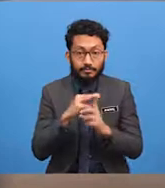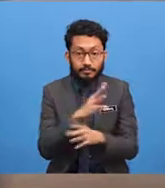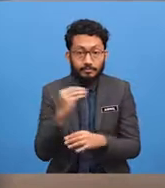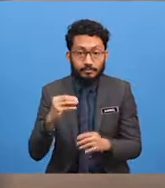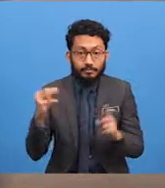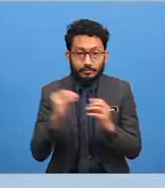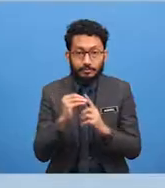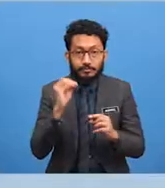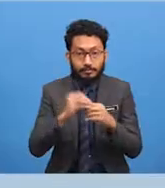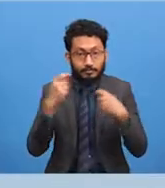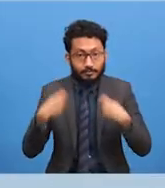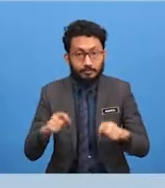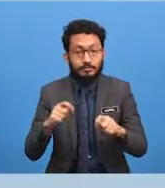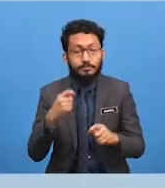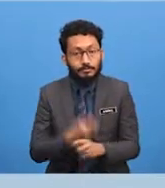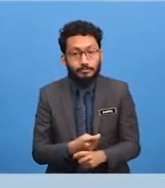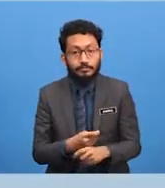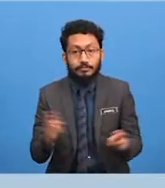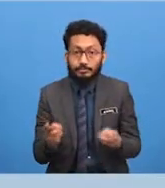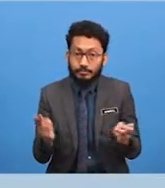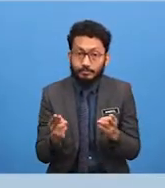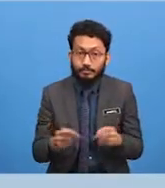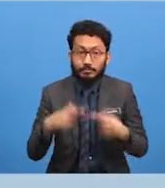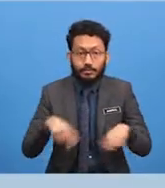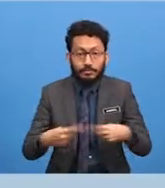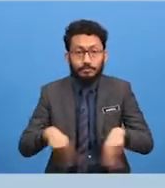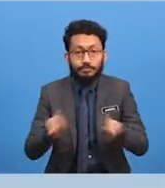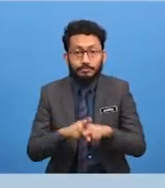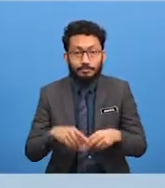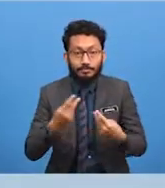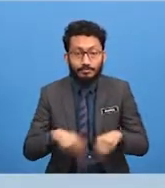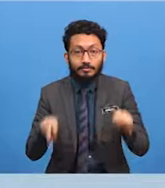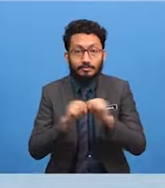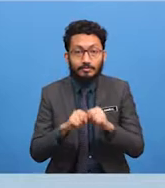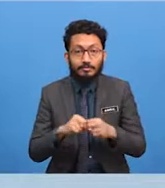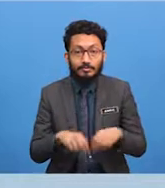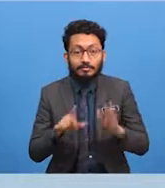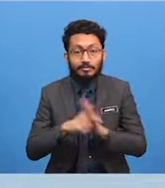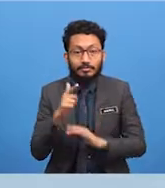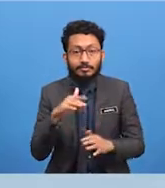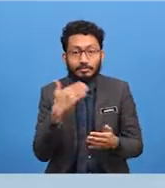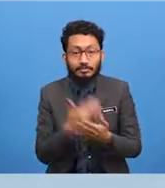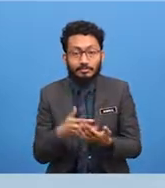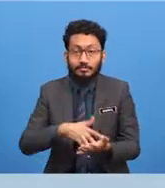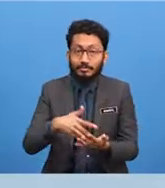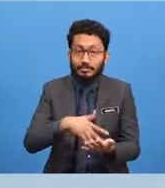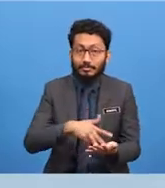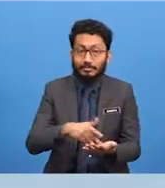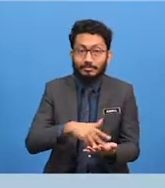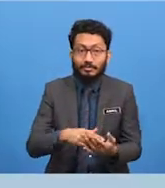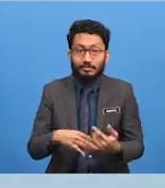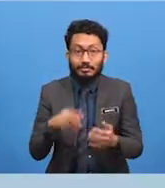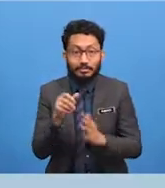yang ditetapkan. Pengurus perlu menilai kelebihan dan kelemahan bagi